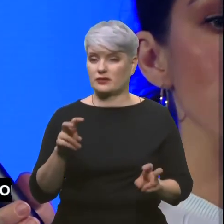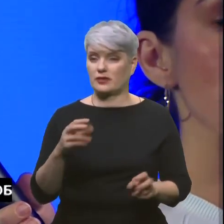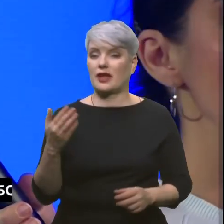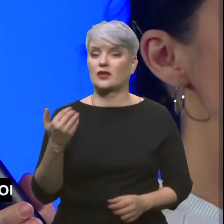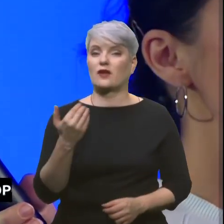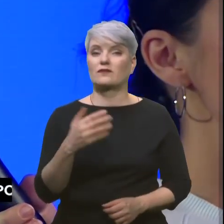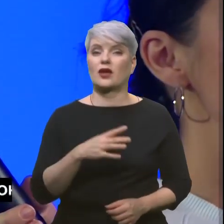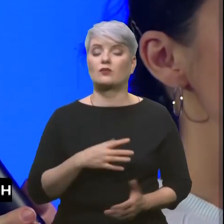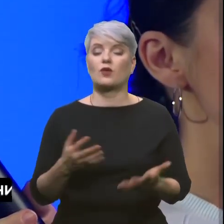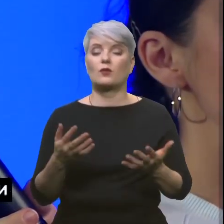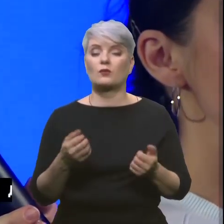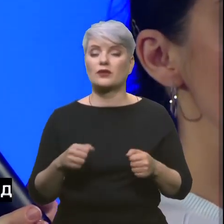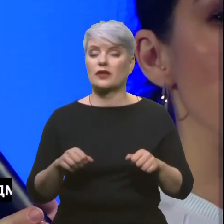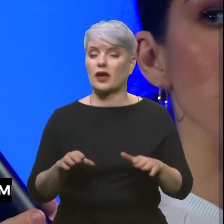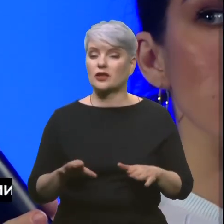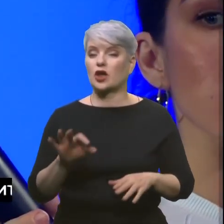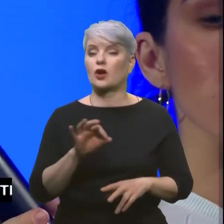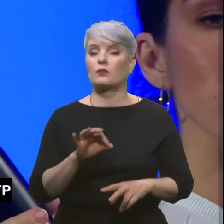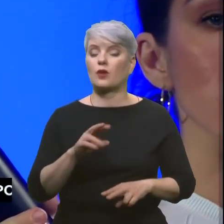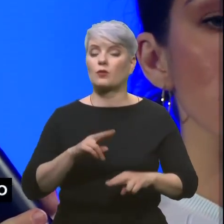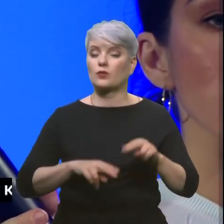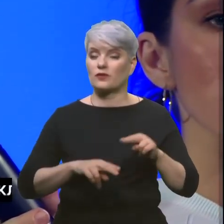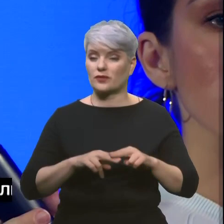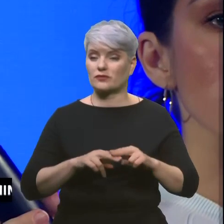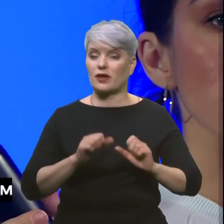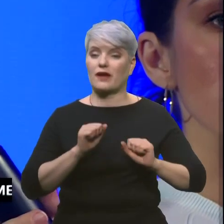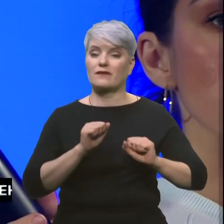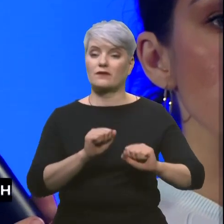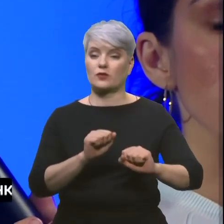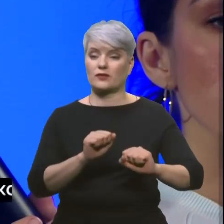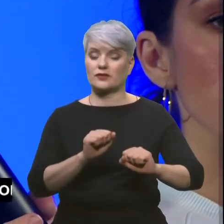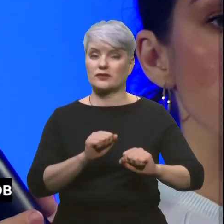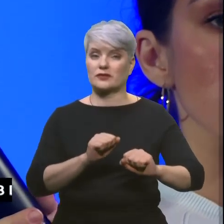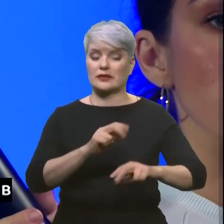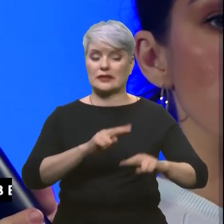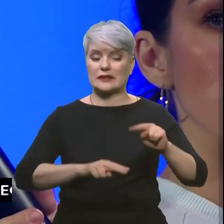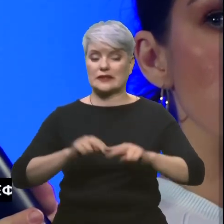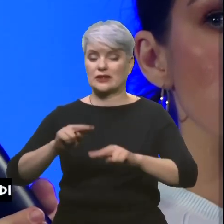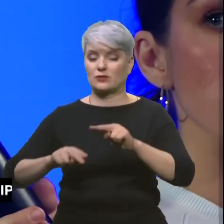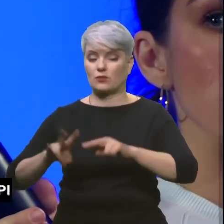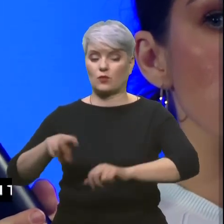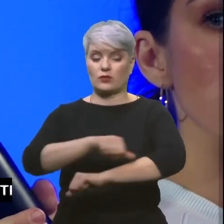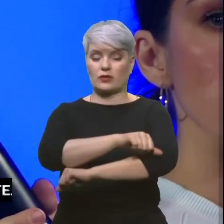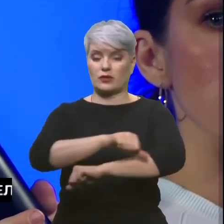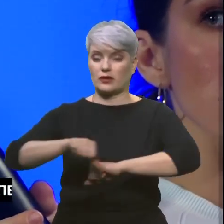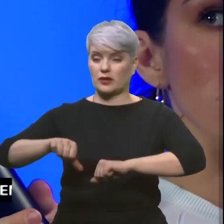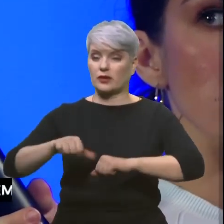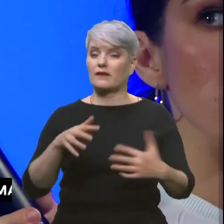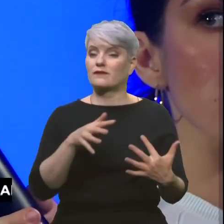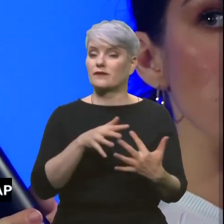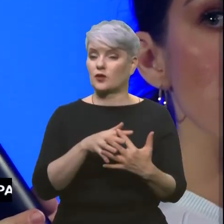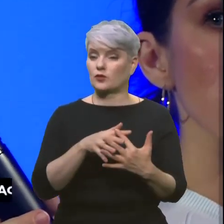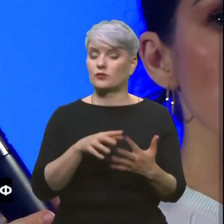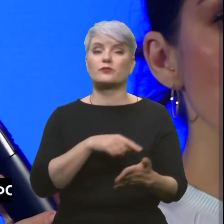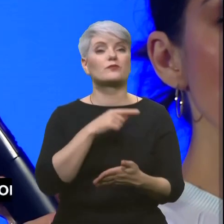Нещодавно вами було прийнято рішення про будівництво фортифікаційних споруд по лінії фронту. Скажіть, будь ласка, чи